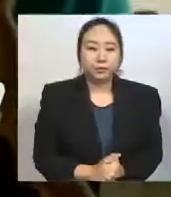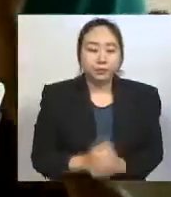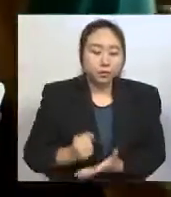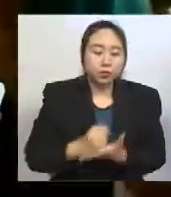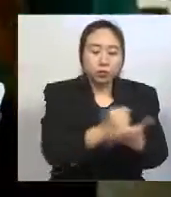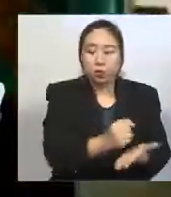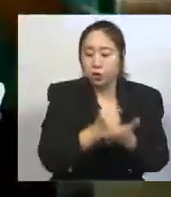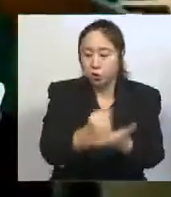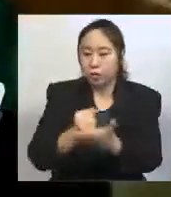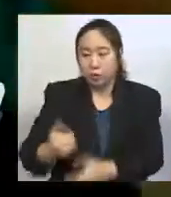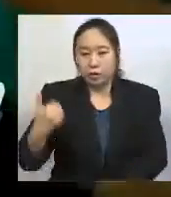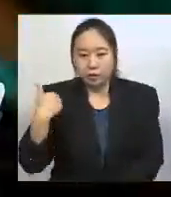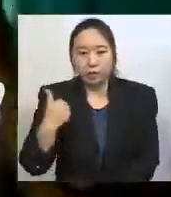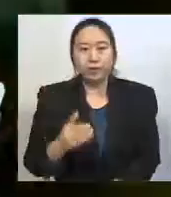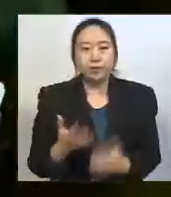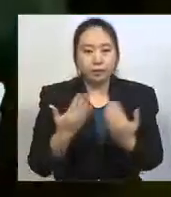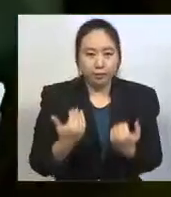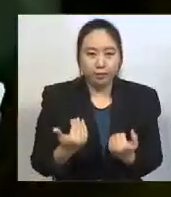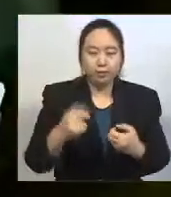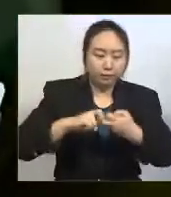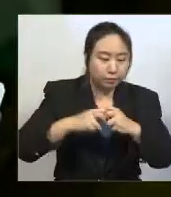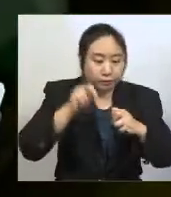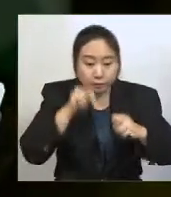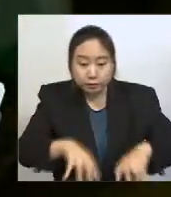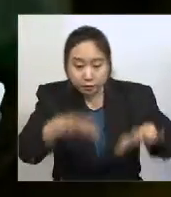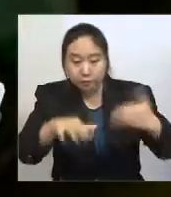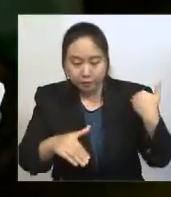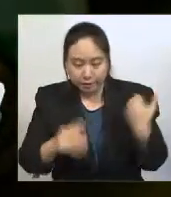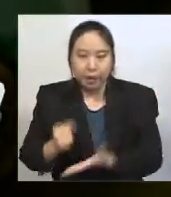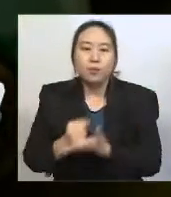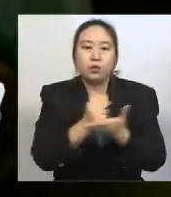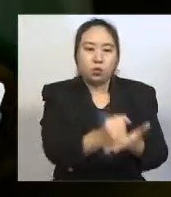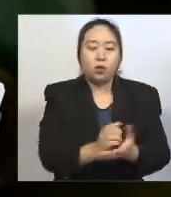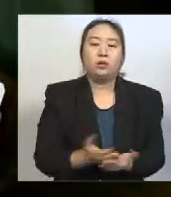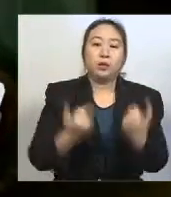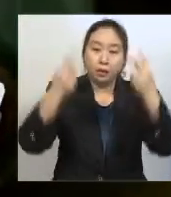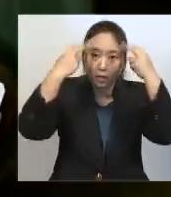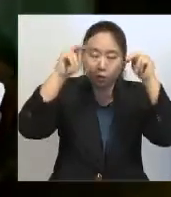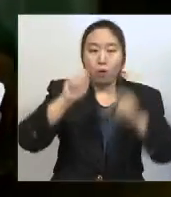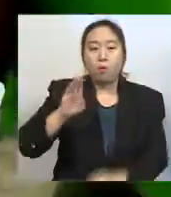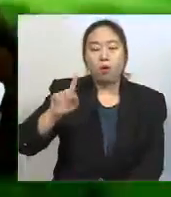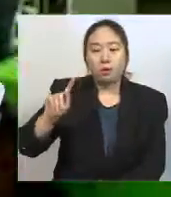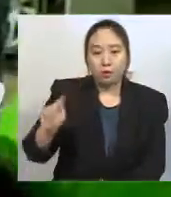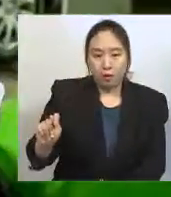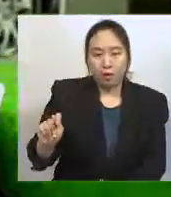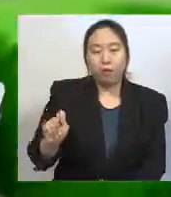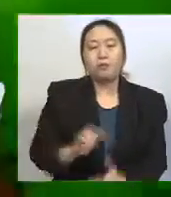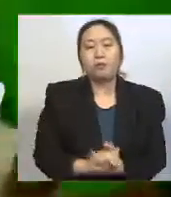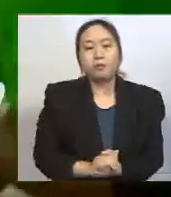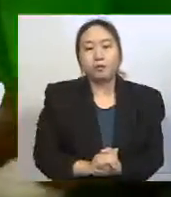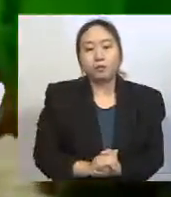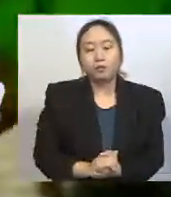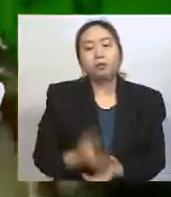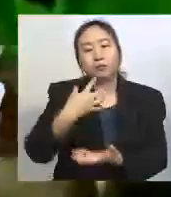ช้ประโยชน์กันนะครับในช่วงที่มีผู้ประสบภัยนะครับทางนายกองค์การบริหารส่วนตำบลไร่ใต้นายสเวชจันจิตก็เ